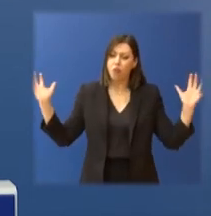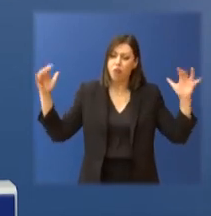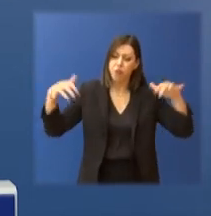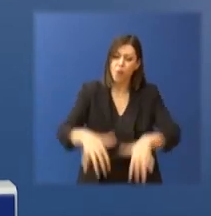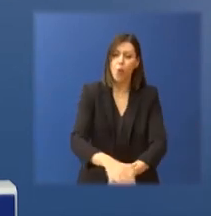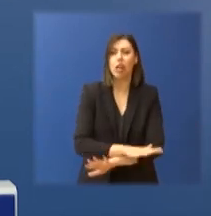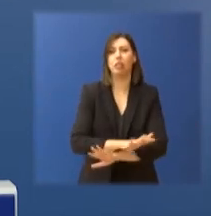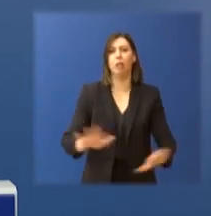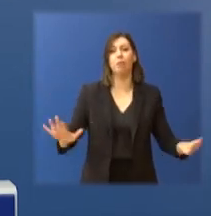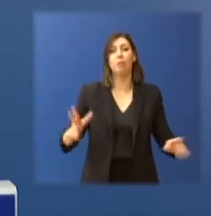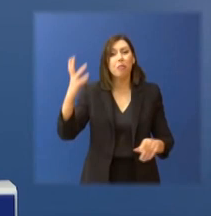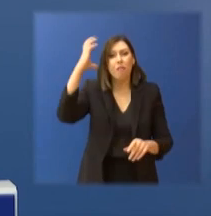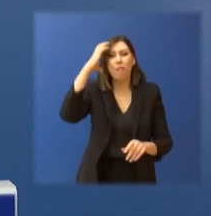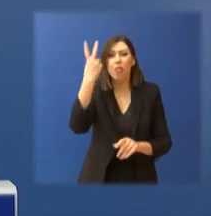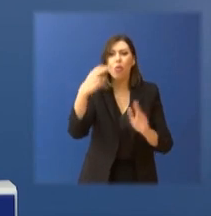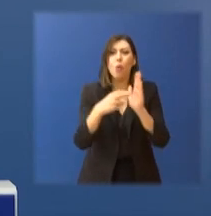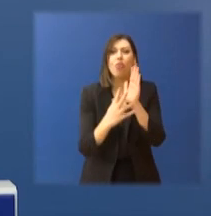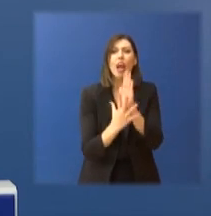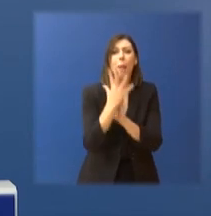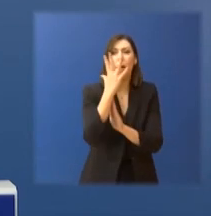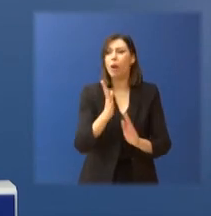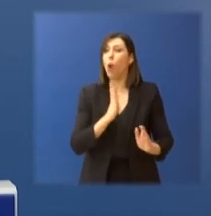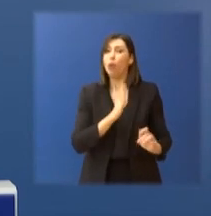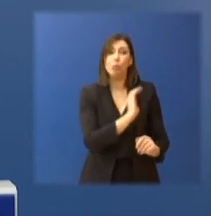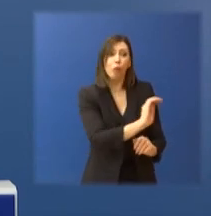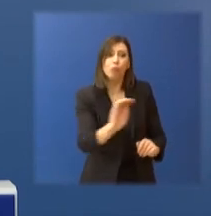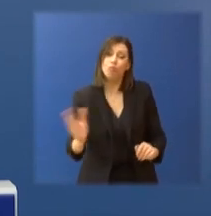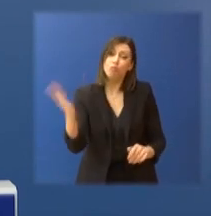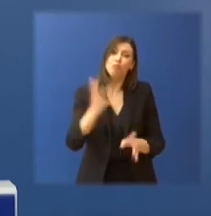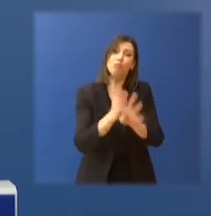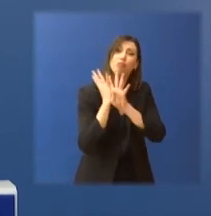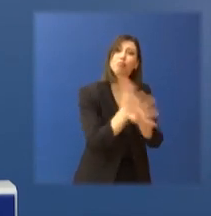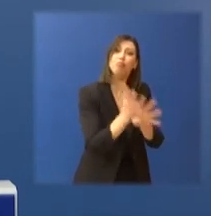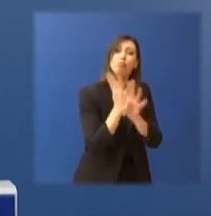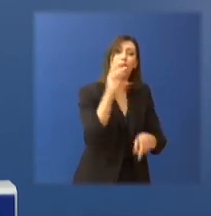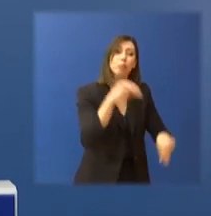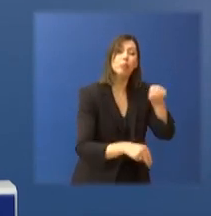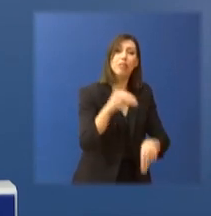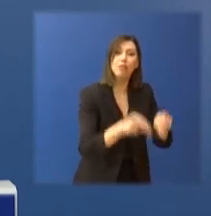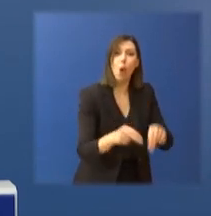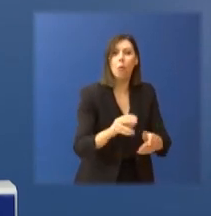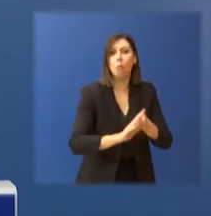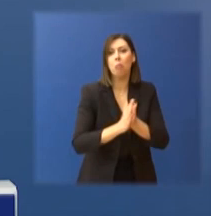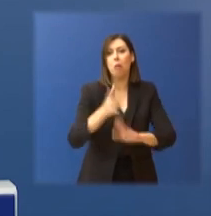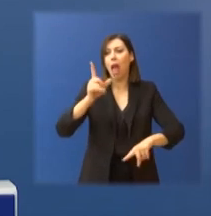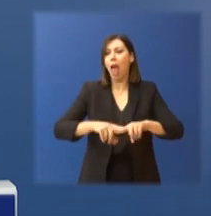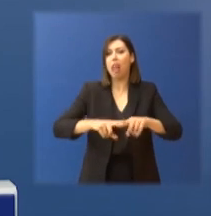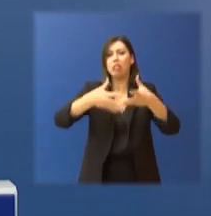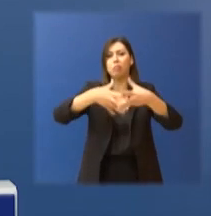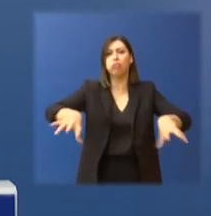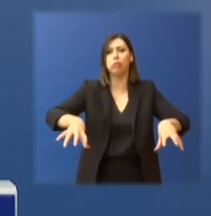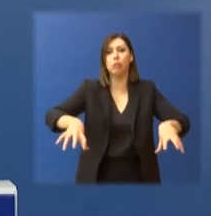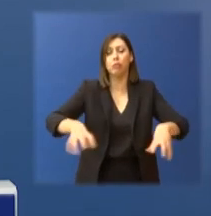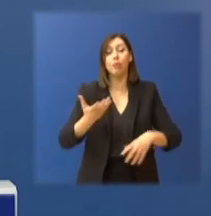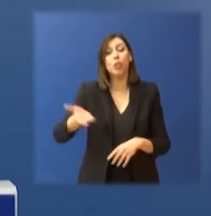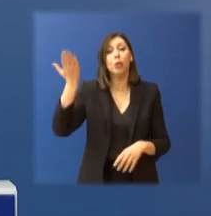2015 δίχασε τον ελληνικό λαό. Τότε ο κύριος Τσίπρας επέλεξε να συναριθμίσει το κόμμα του με τις